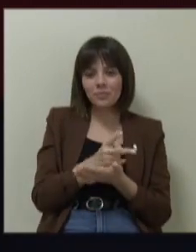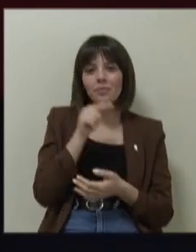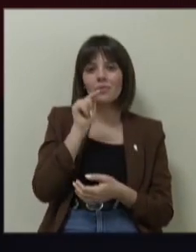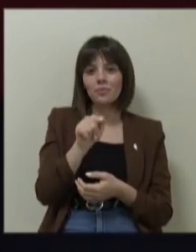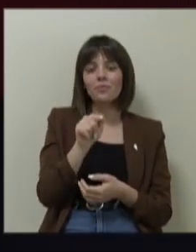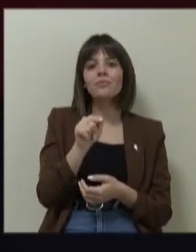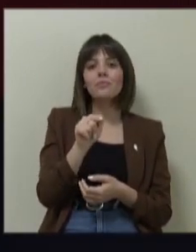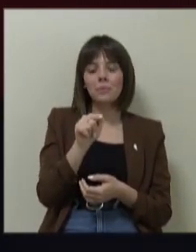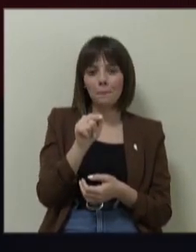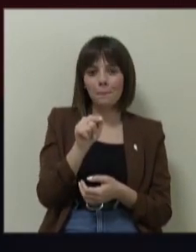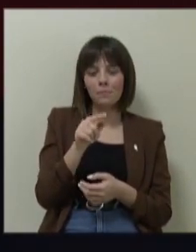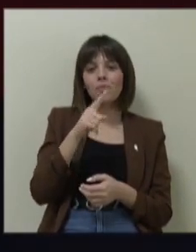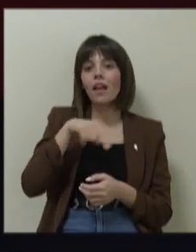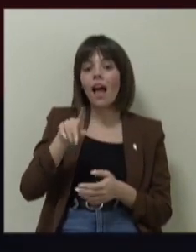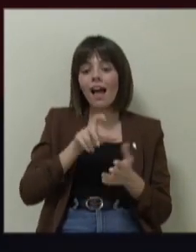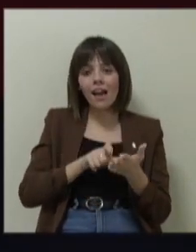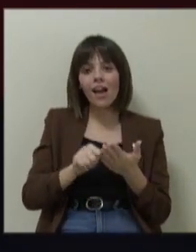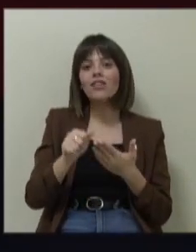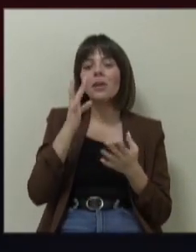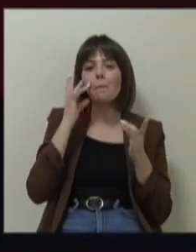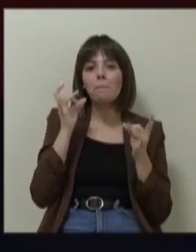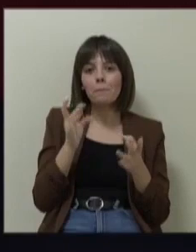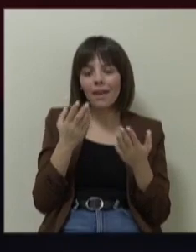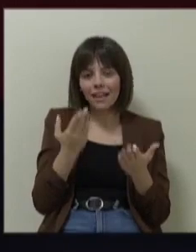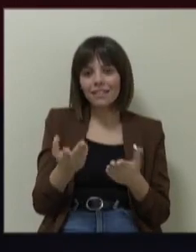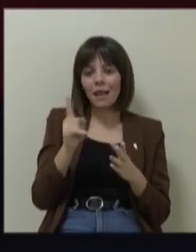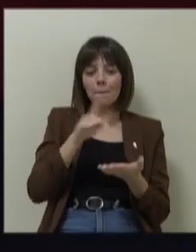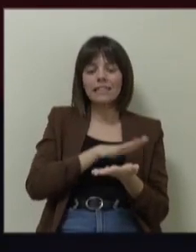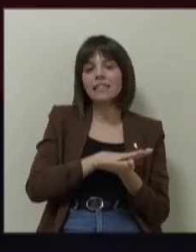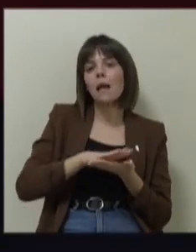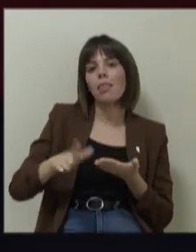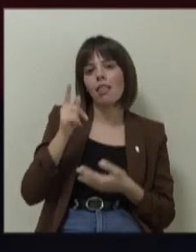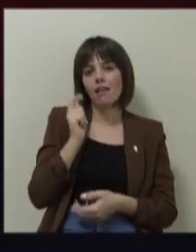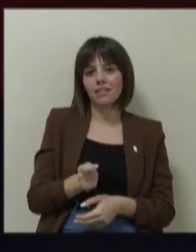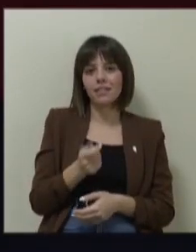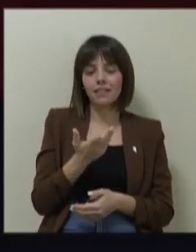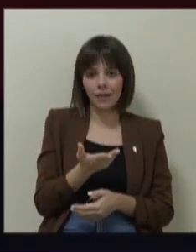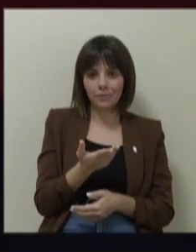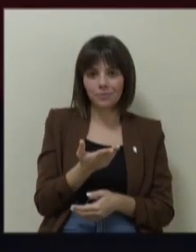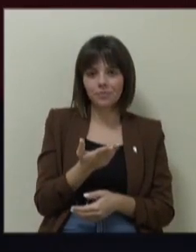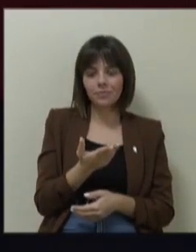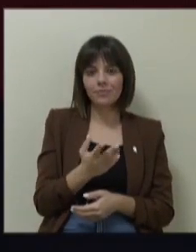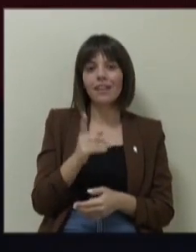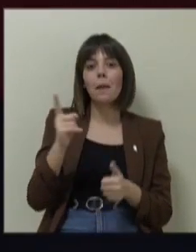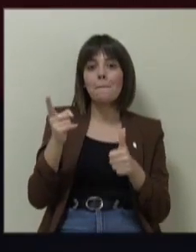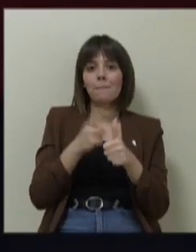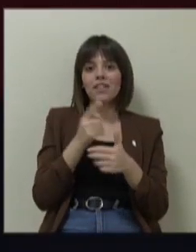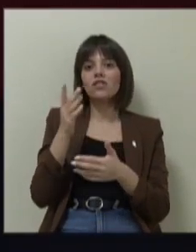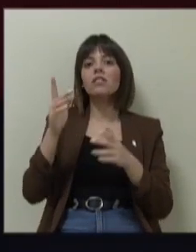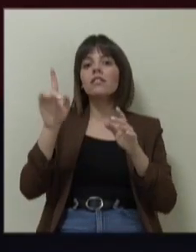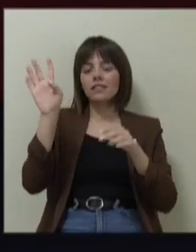korkularımızı, her şeyi belirleyen bir zemin aslında. Eğer birinci slayttaki